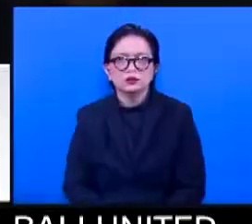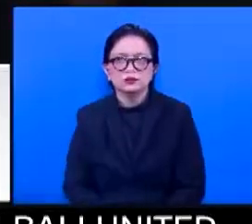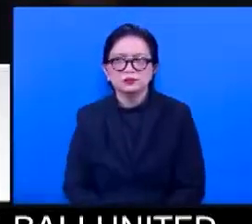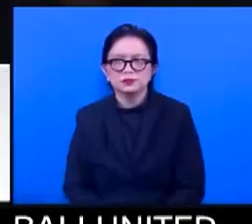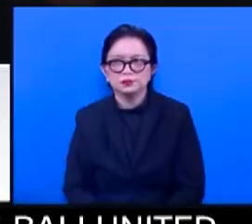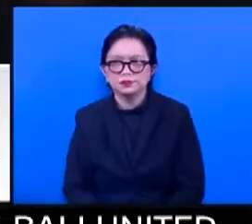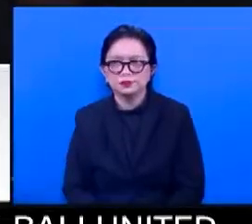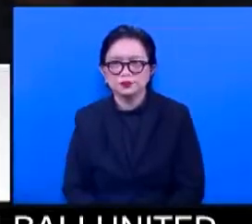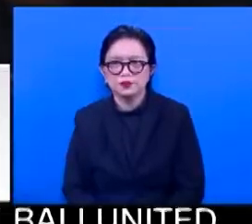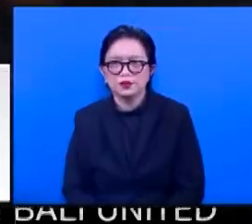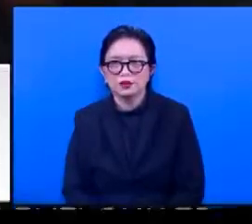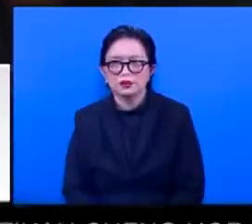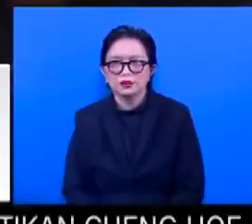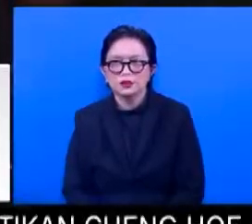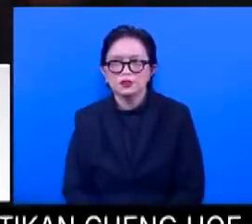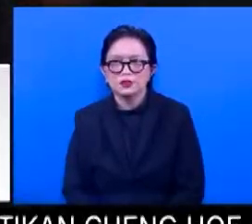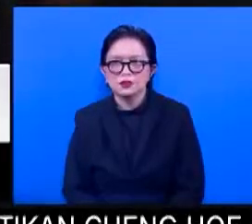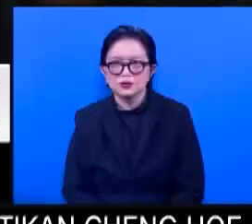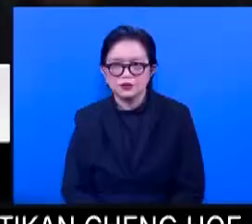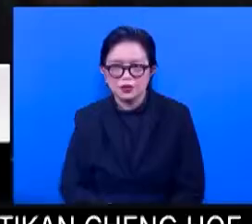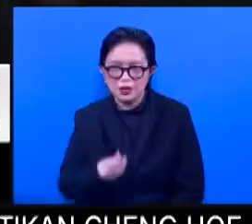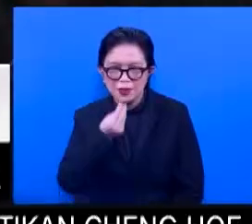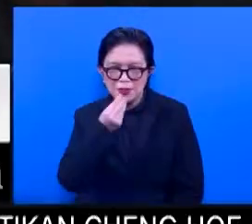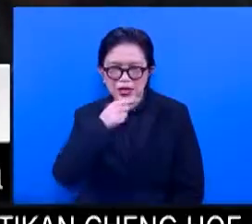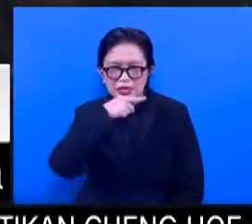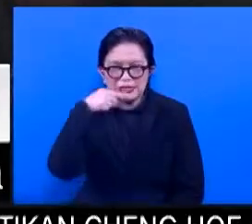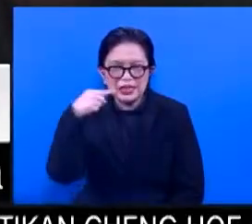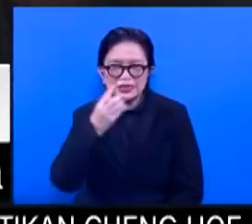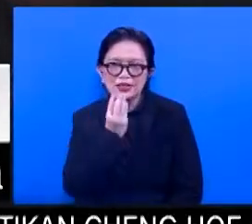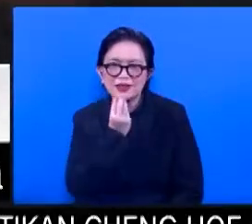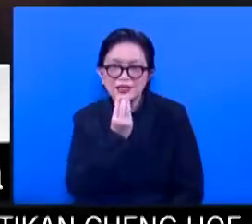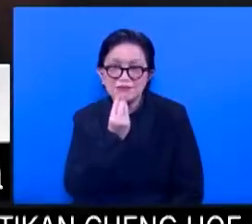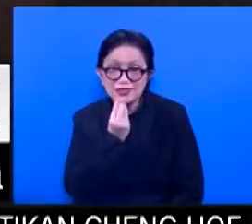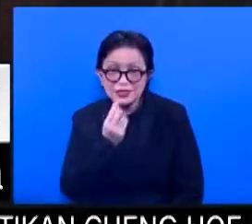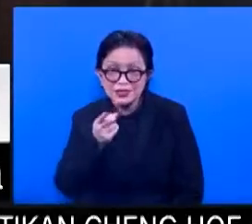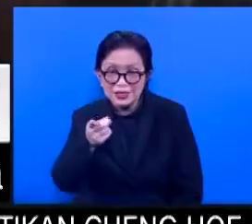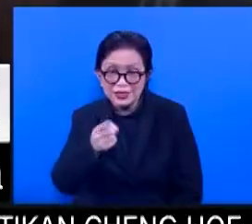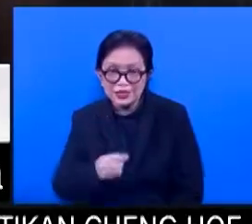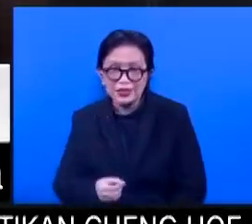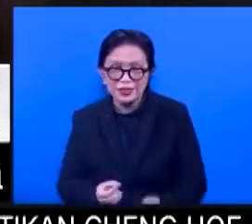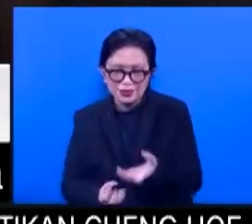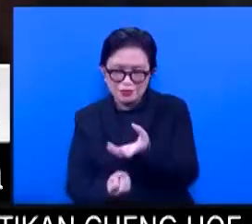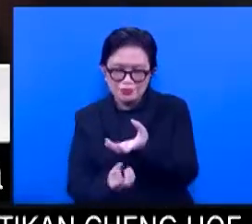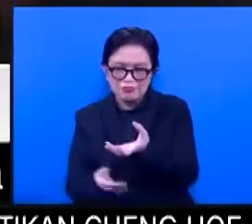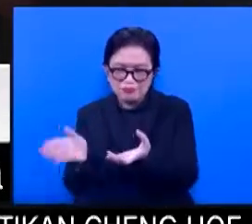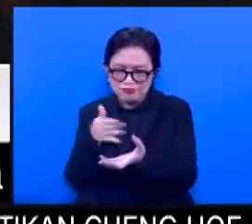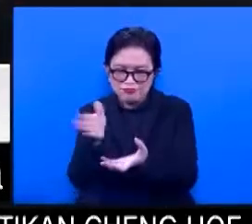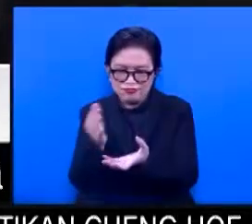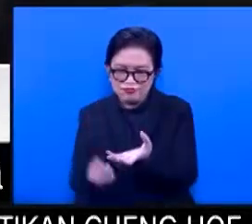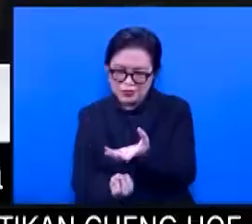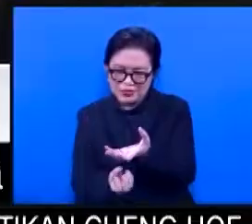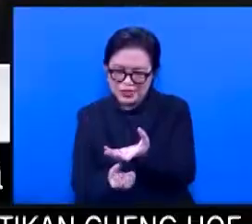Buat yang suka makan sate, makan kambing, segala macem, bikin arangnya kayak gini nih pengorbanannya nih.